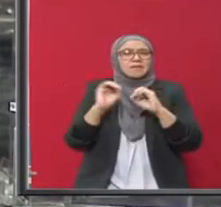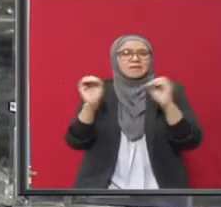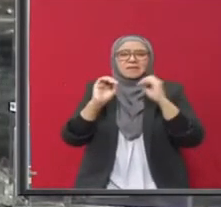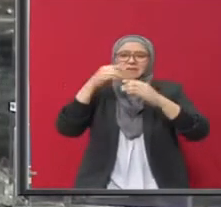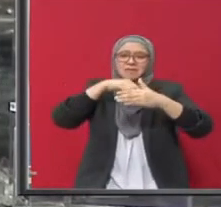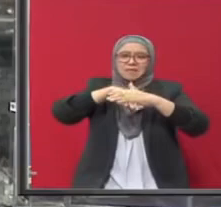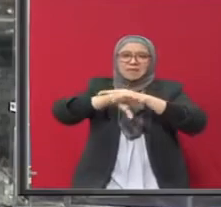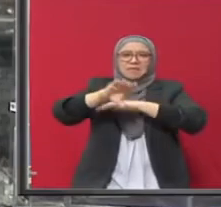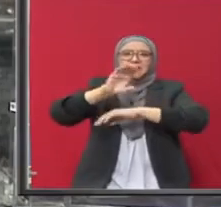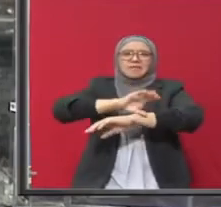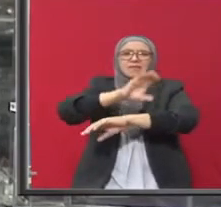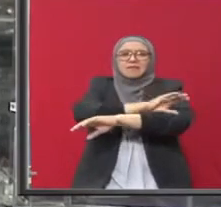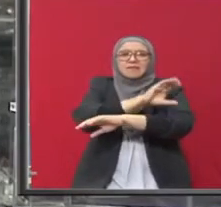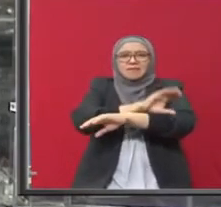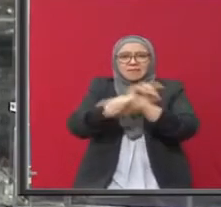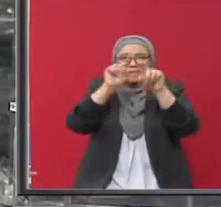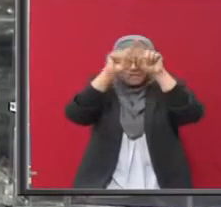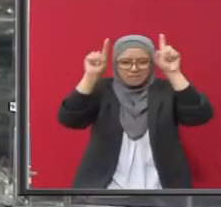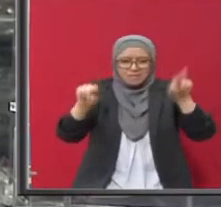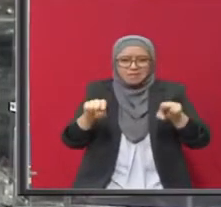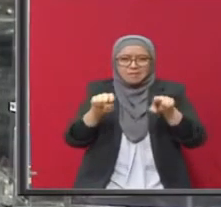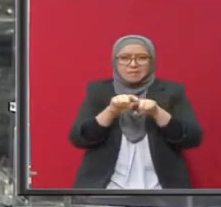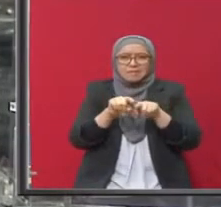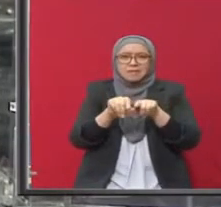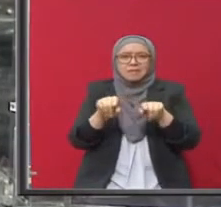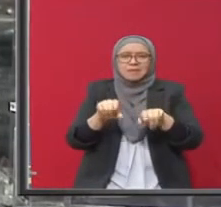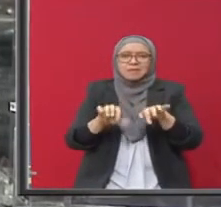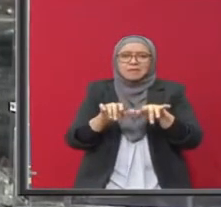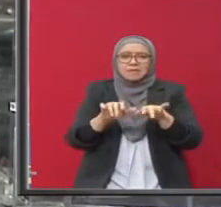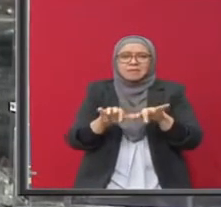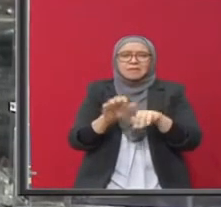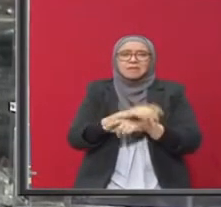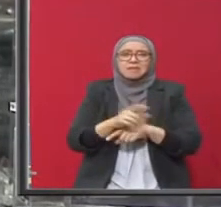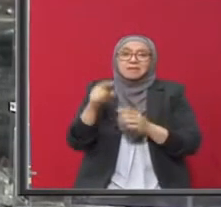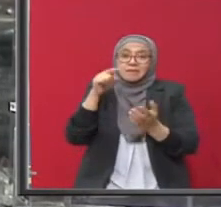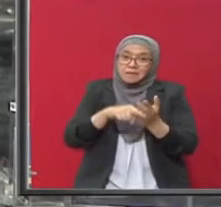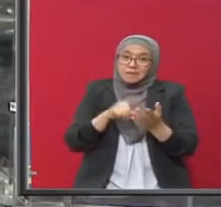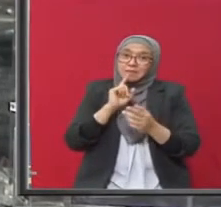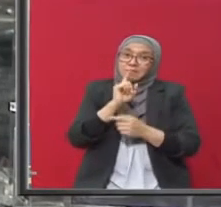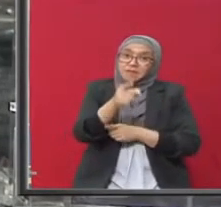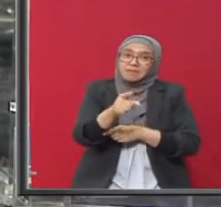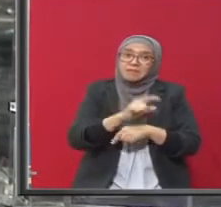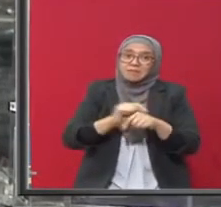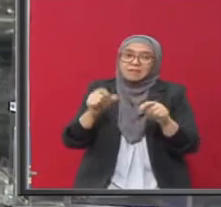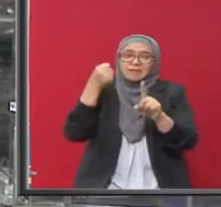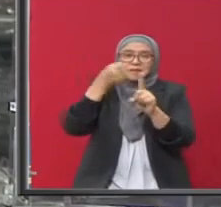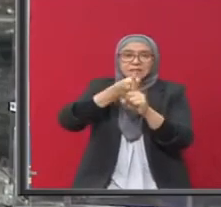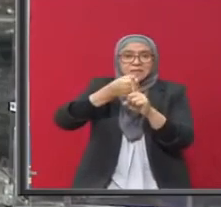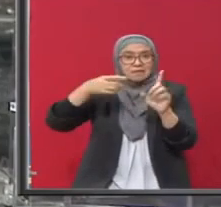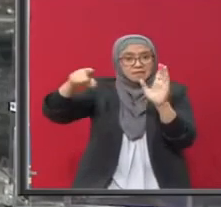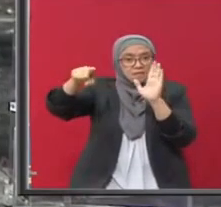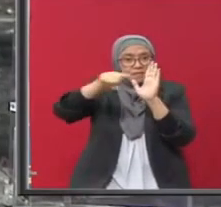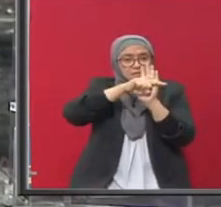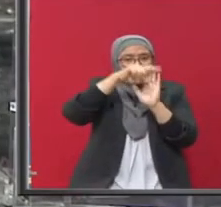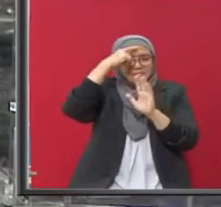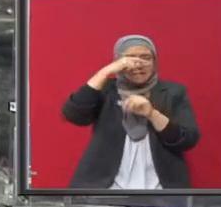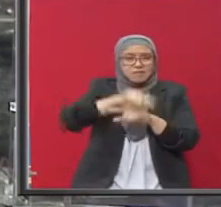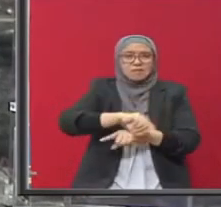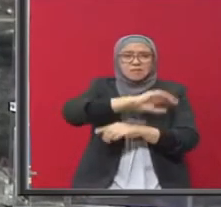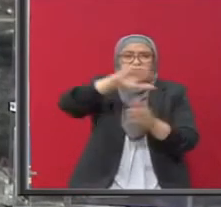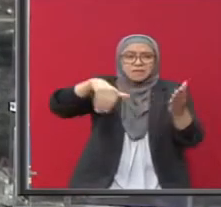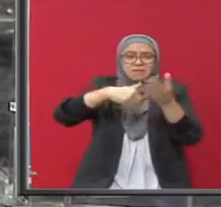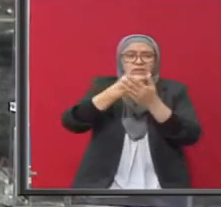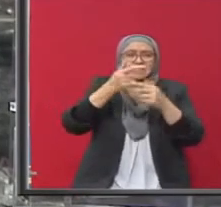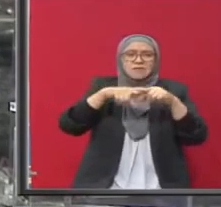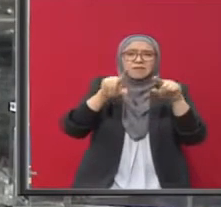kepada komputer. Perkara ini membawa implikasi negatif apabila 1/5 daripada semua ketua isi rumah